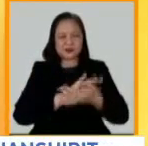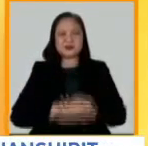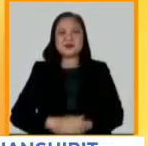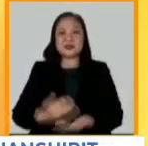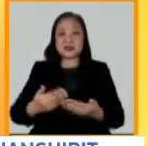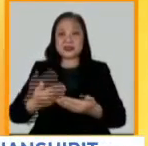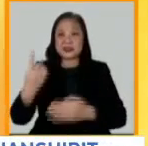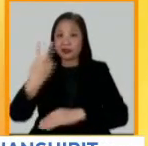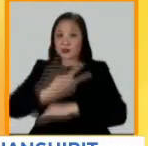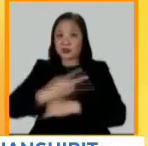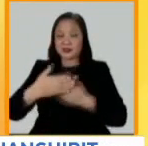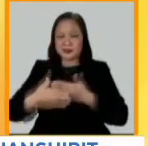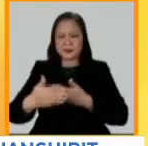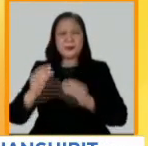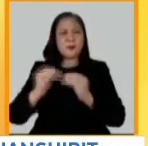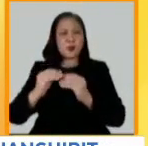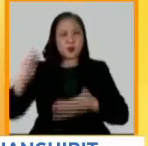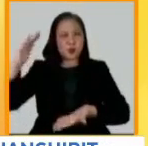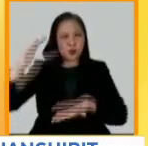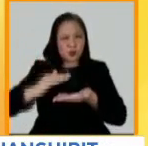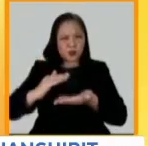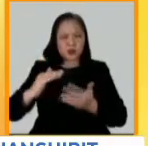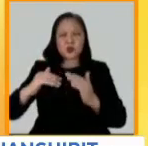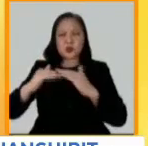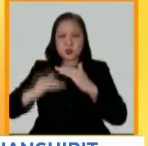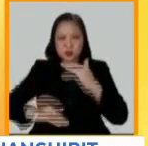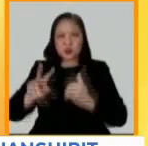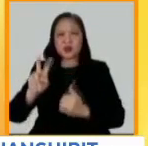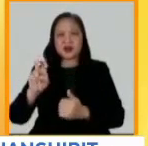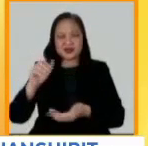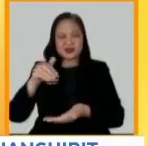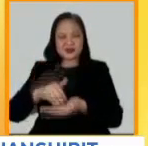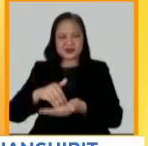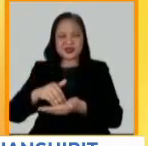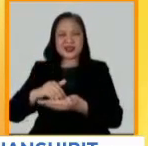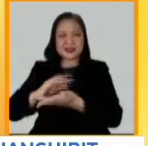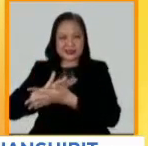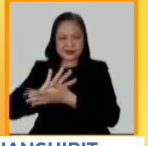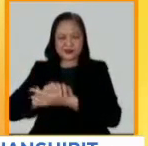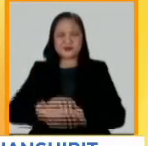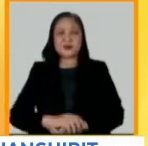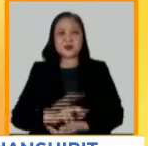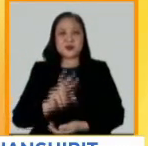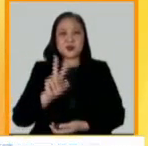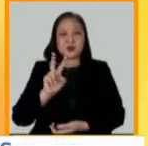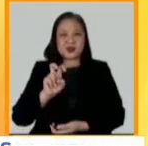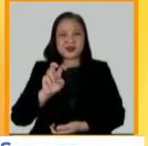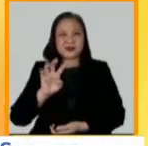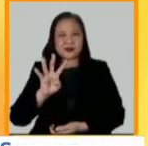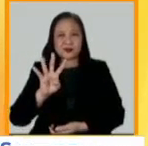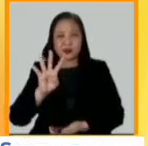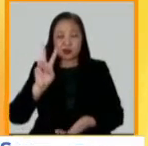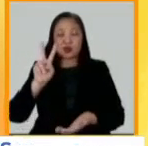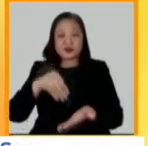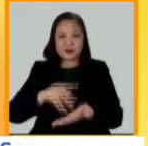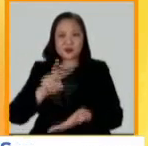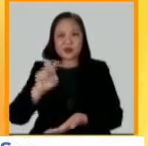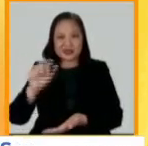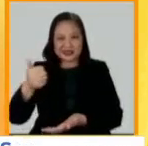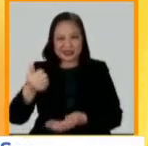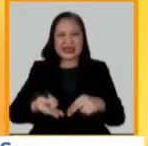sa 200,000 ang cases. 24,210 ang dagdag sa mga gumaling, habang 51 ang mga bagong nasawi.